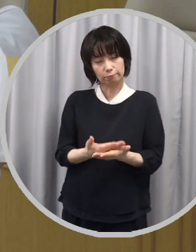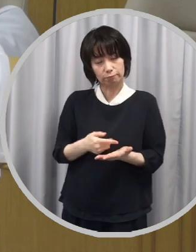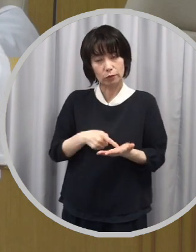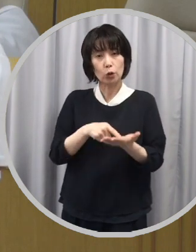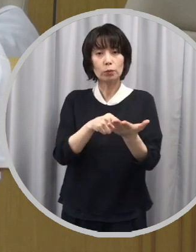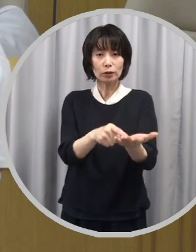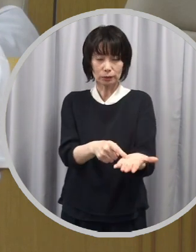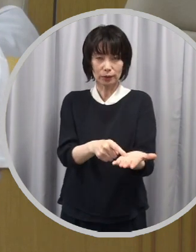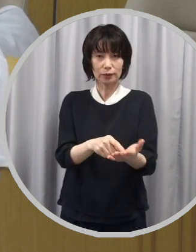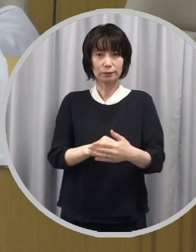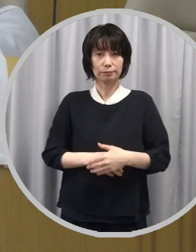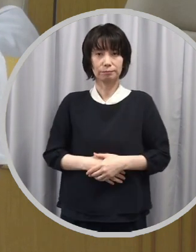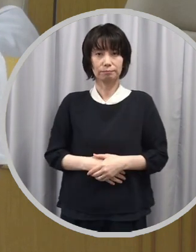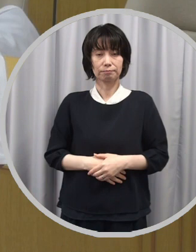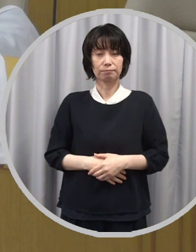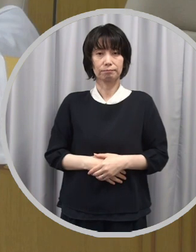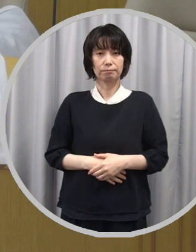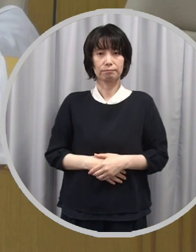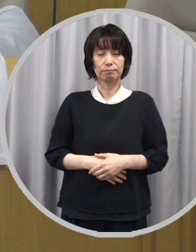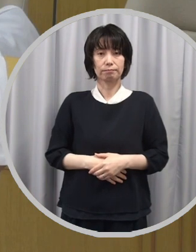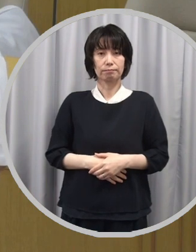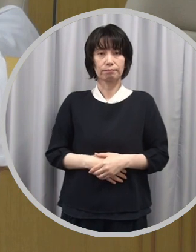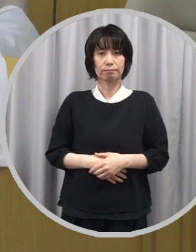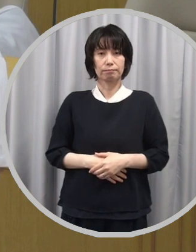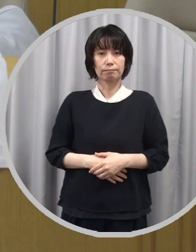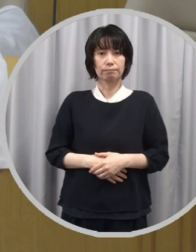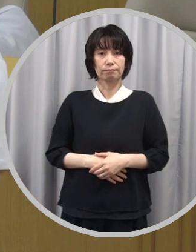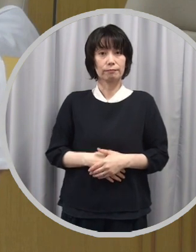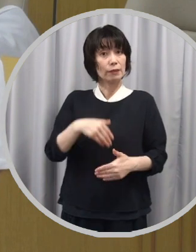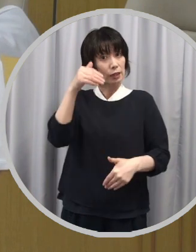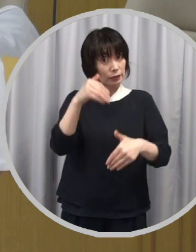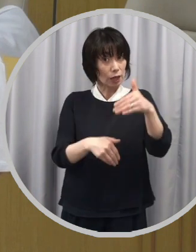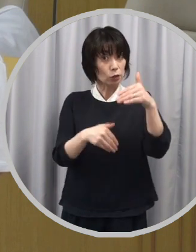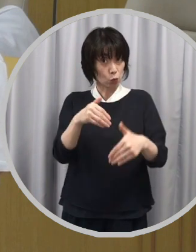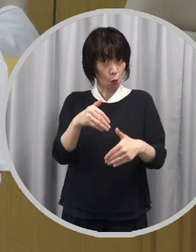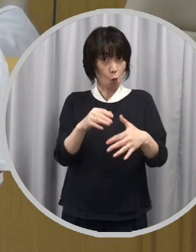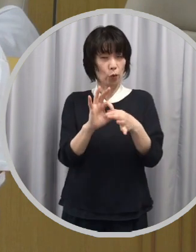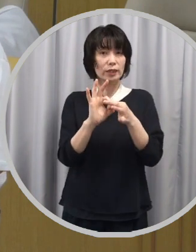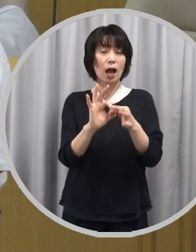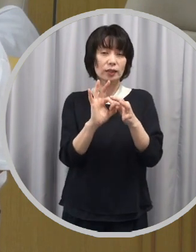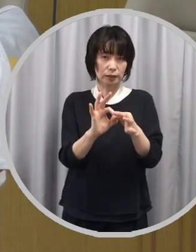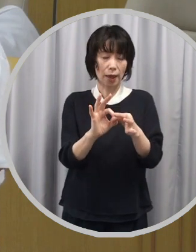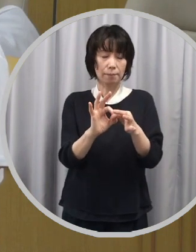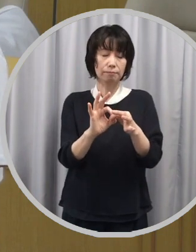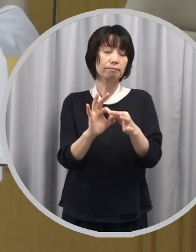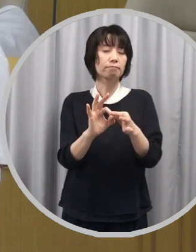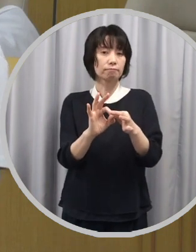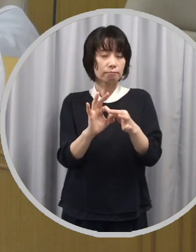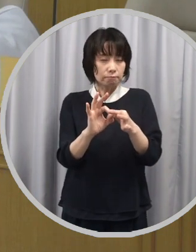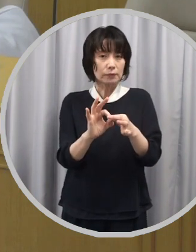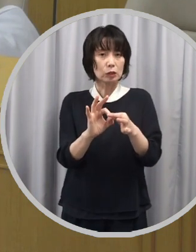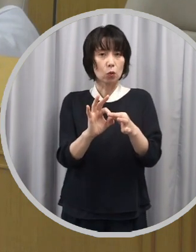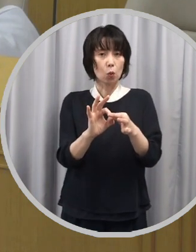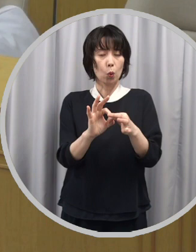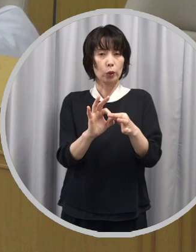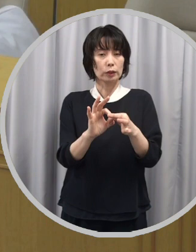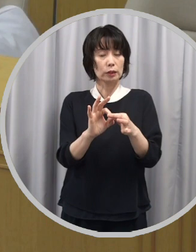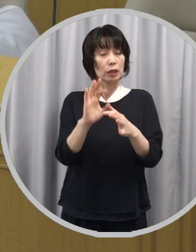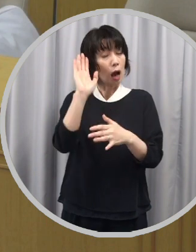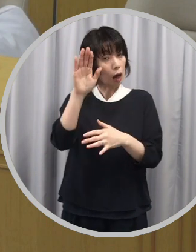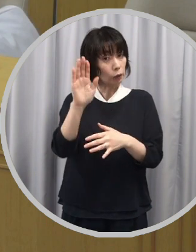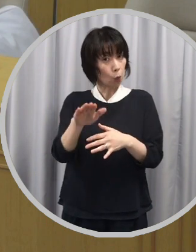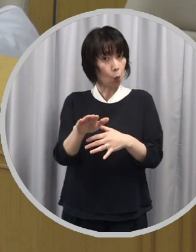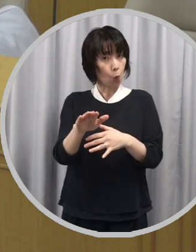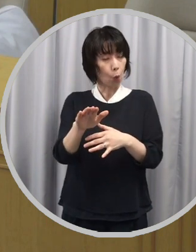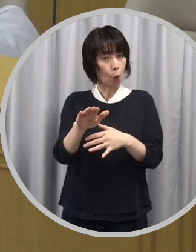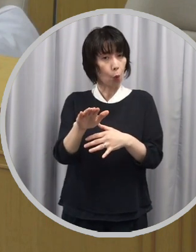ておきます。それから選挙戦でございますけれども、非常に後で